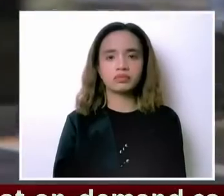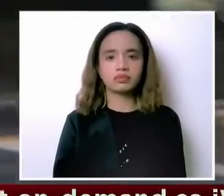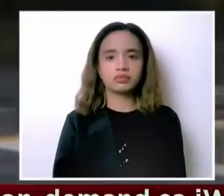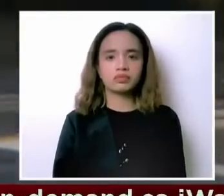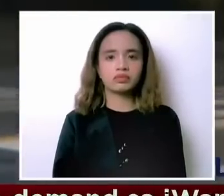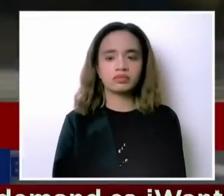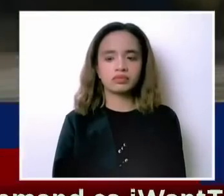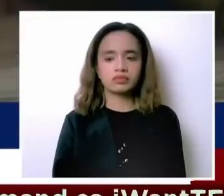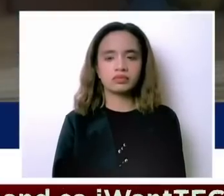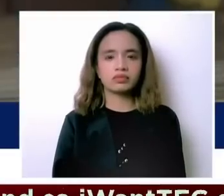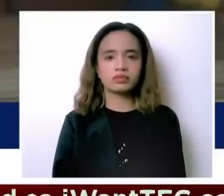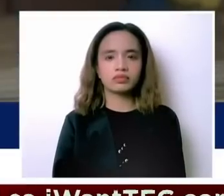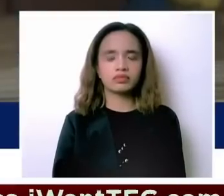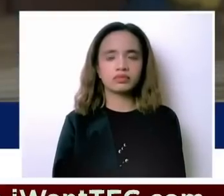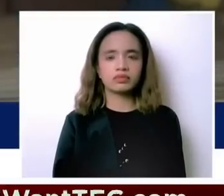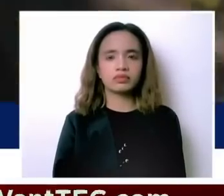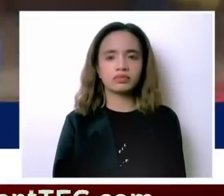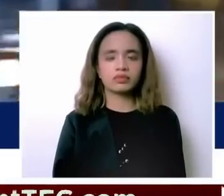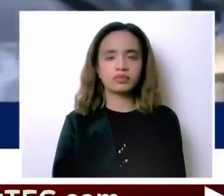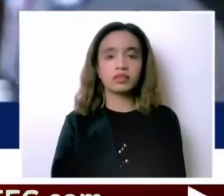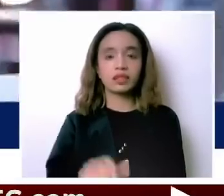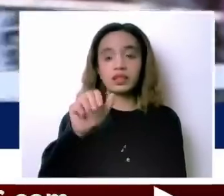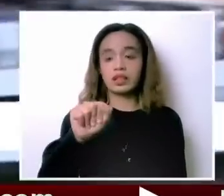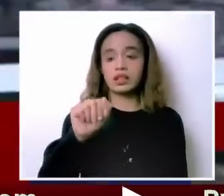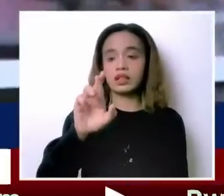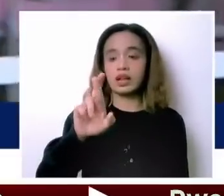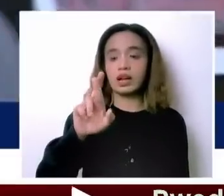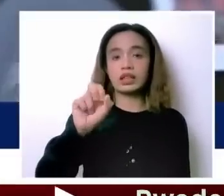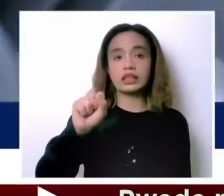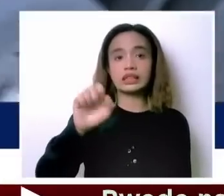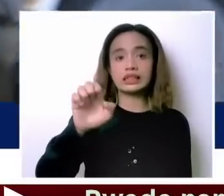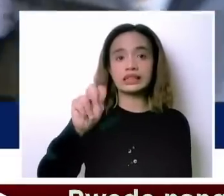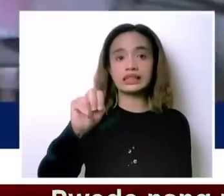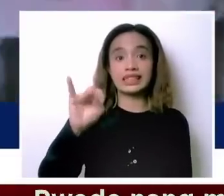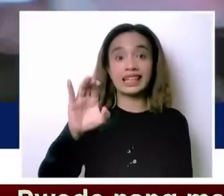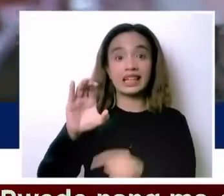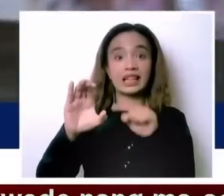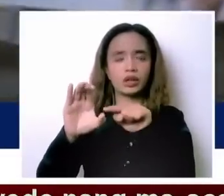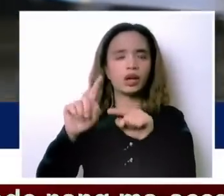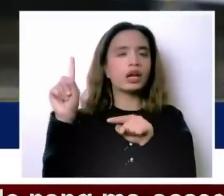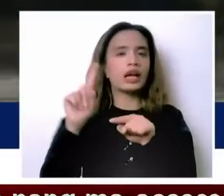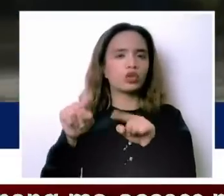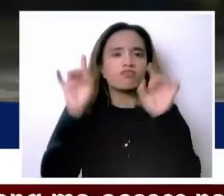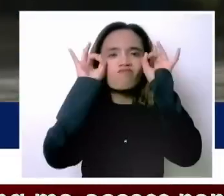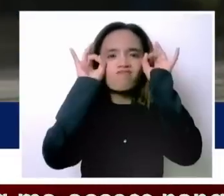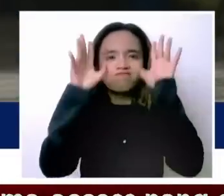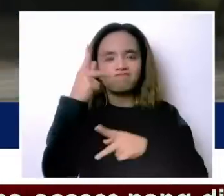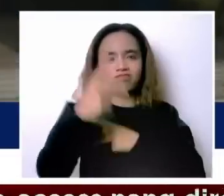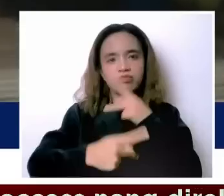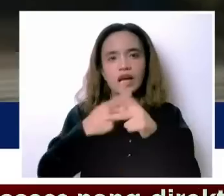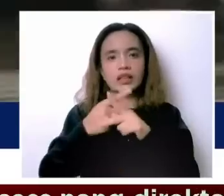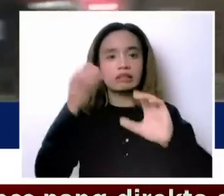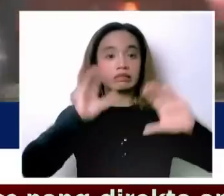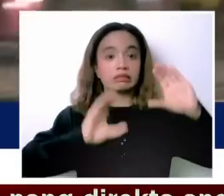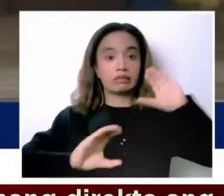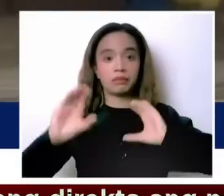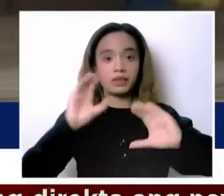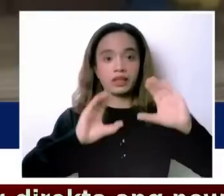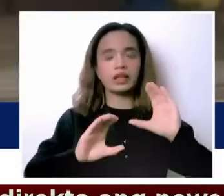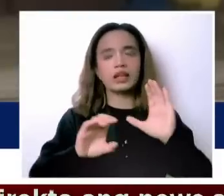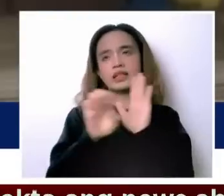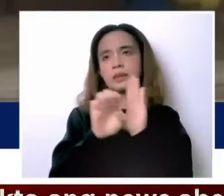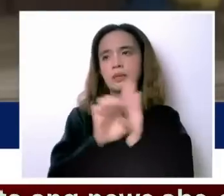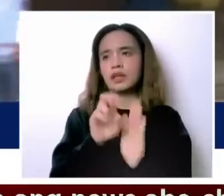Henry, ang arsenic ay isang uri ng mapangalip na kemikal na kadalasan niyang ginagamit halimbawa sa